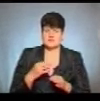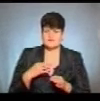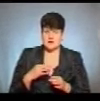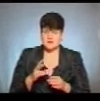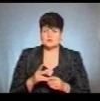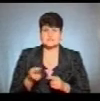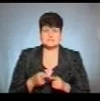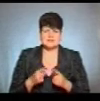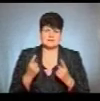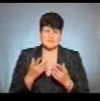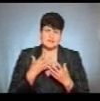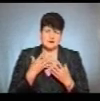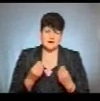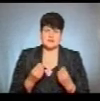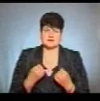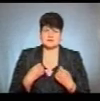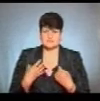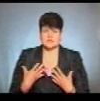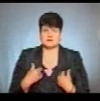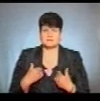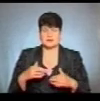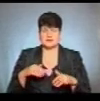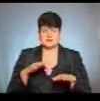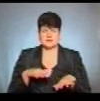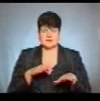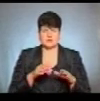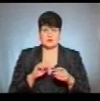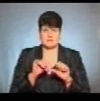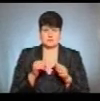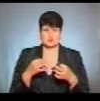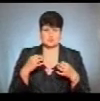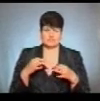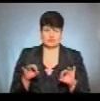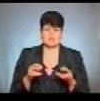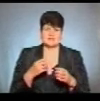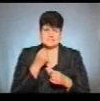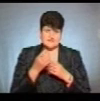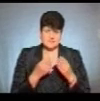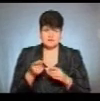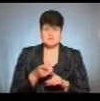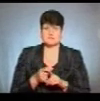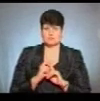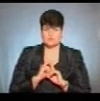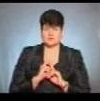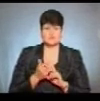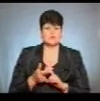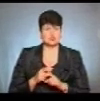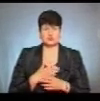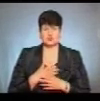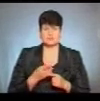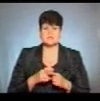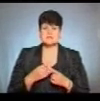велике свято, гарне, в ризі. Ми йдемо до пам'ятника свободи з квітами, всі в вишиванках. І він мені відповів, що він дуже любить це